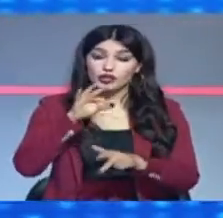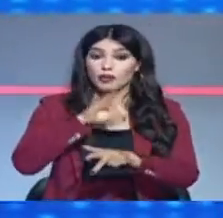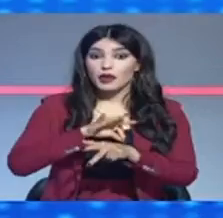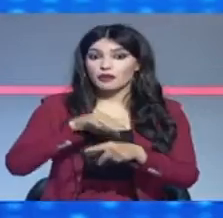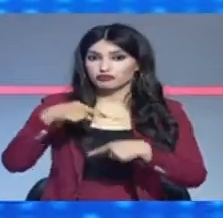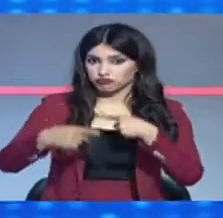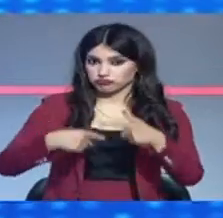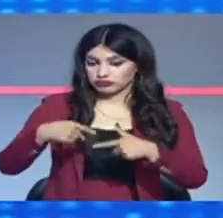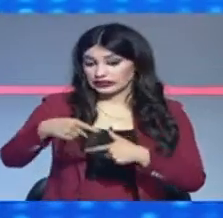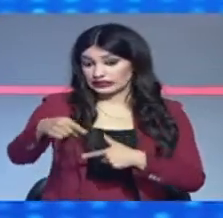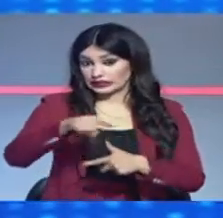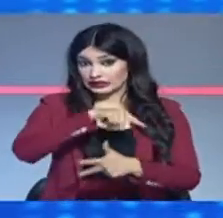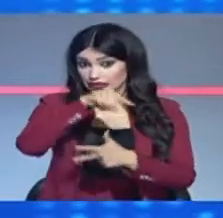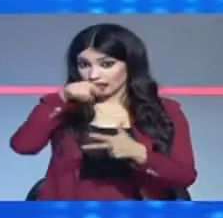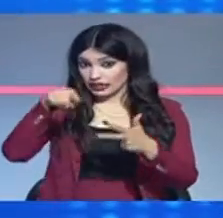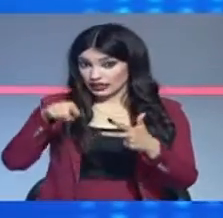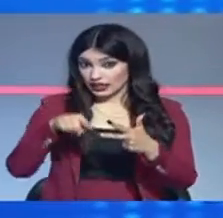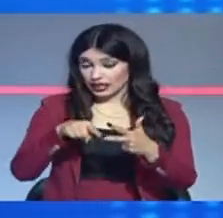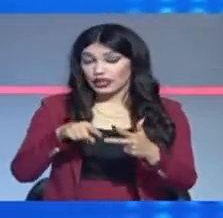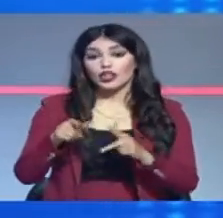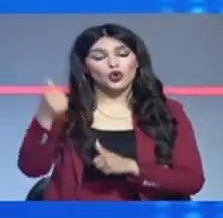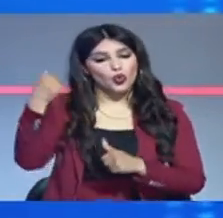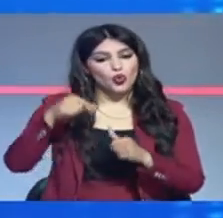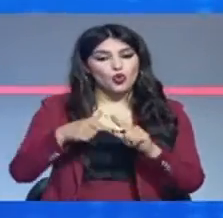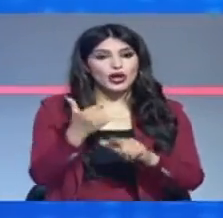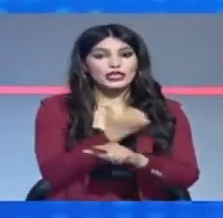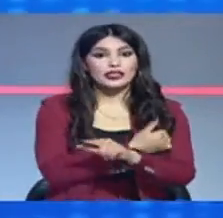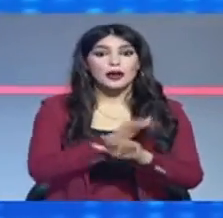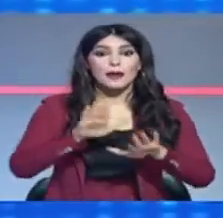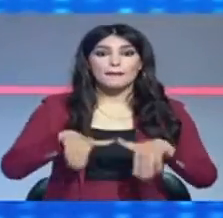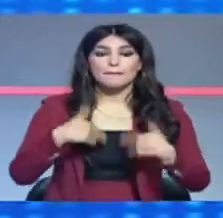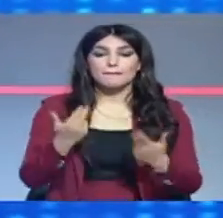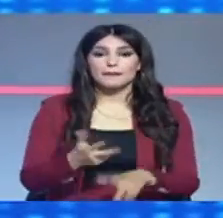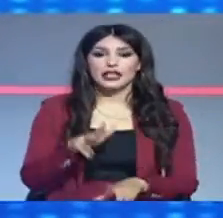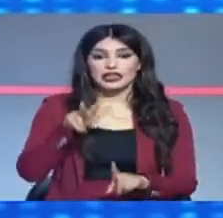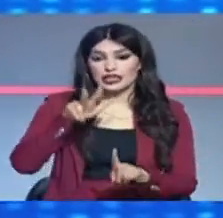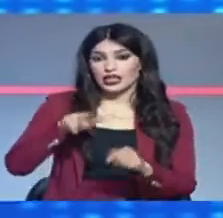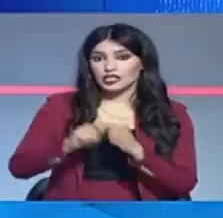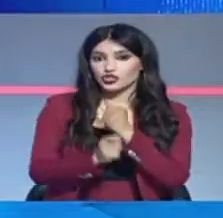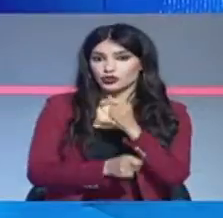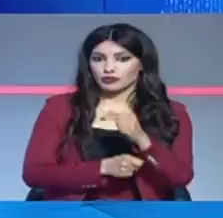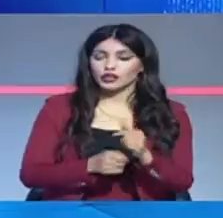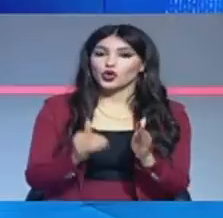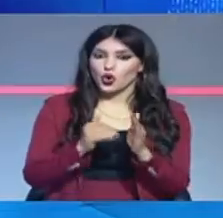على ان تقع عمليه تفكير تلقيح بعد ثلاثه اسابيع